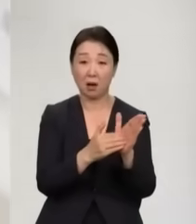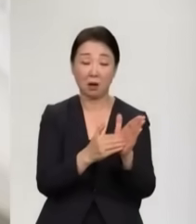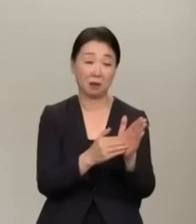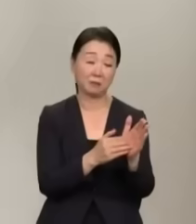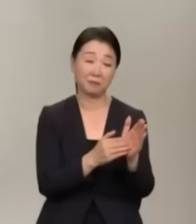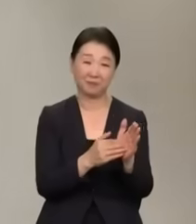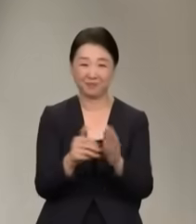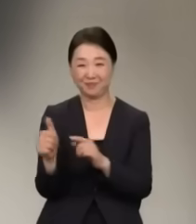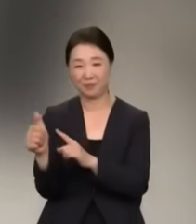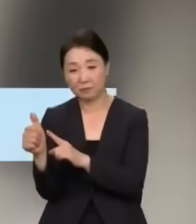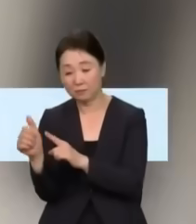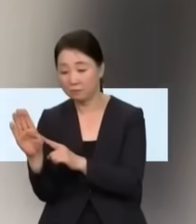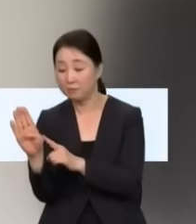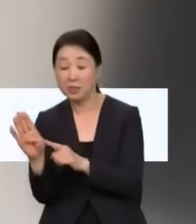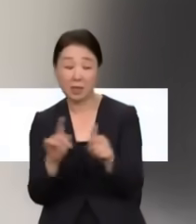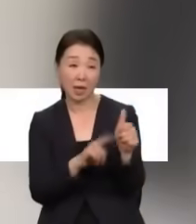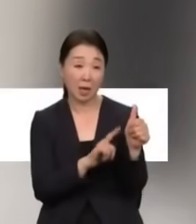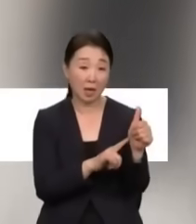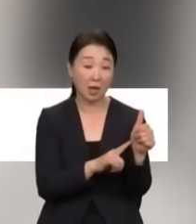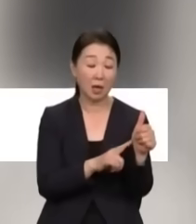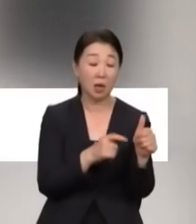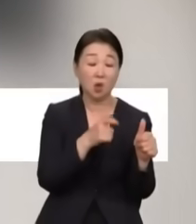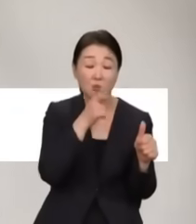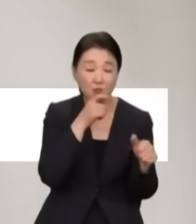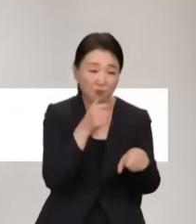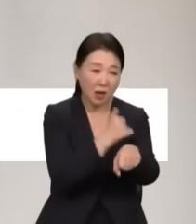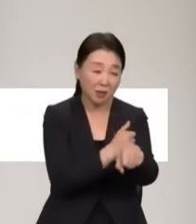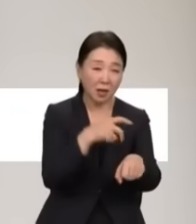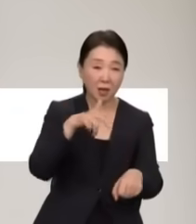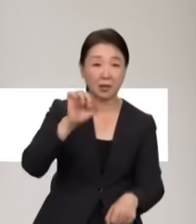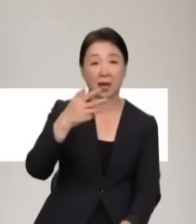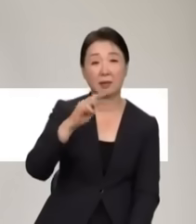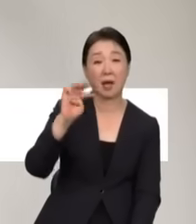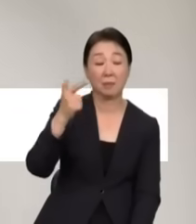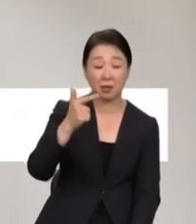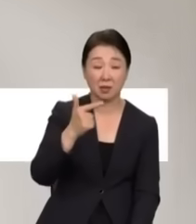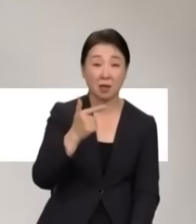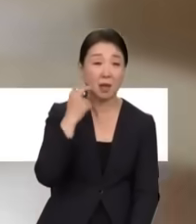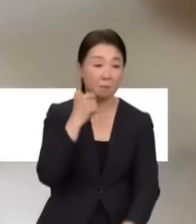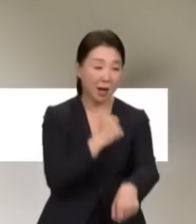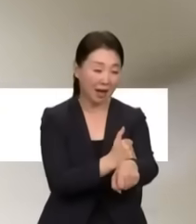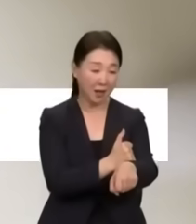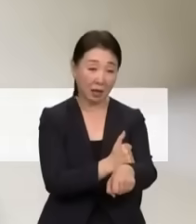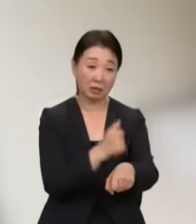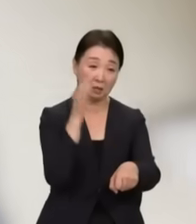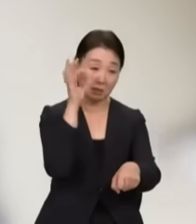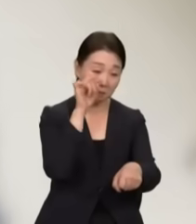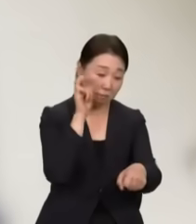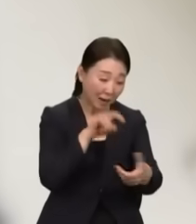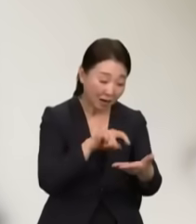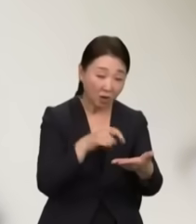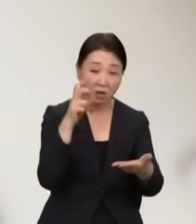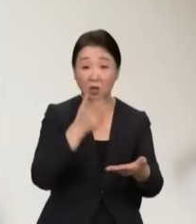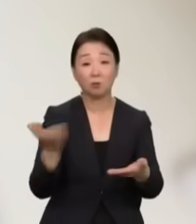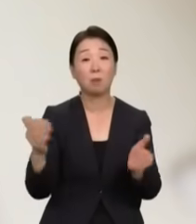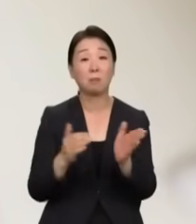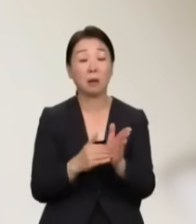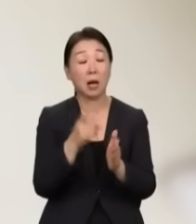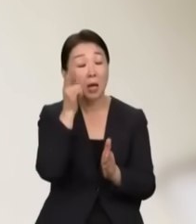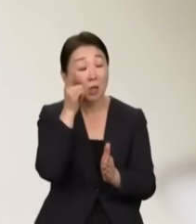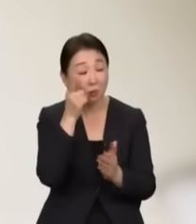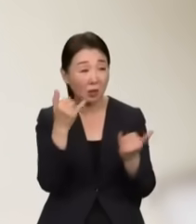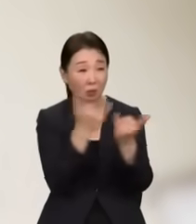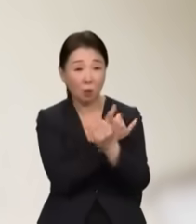BC는 AC 집에 숨겨져 있던 액상 대마와 케타민 등 마약을 찾아 경찰에 넘겼습니다. 또 핸드폰 속 공범들과